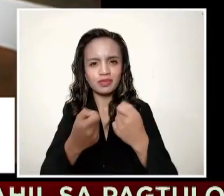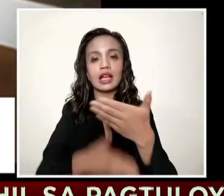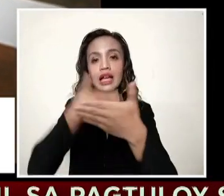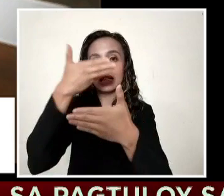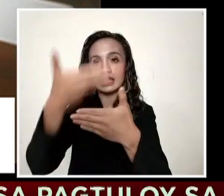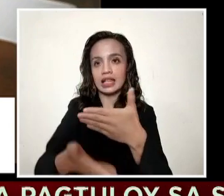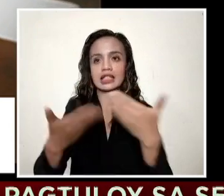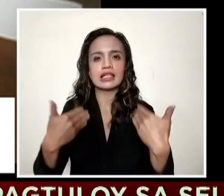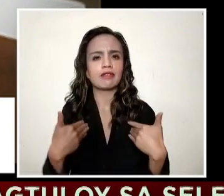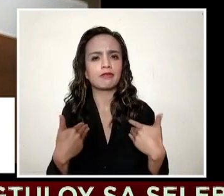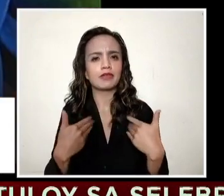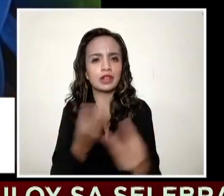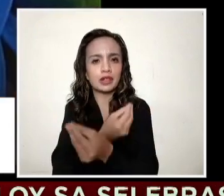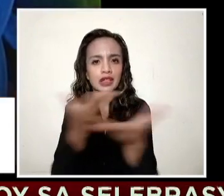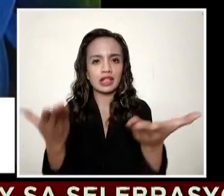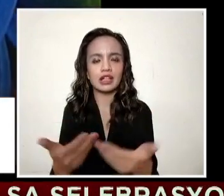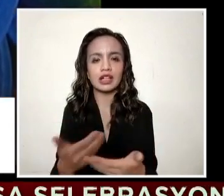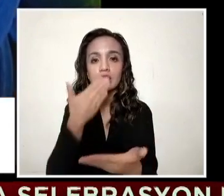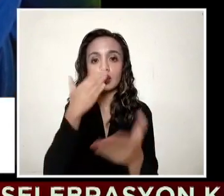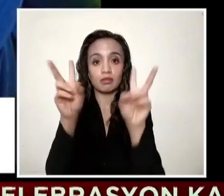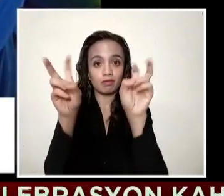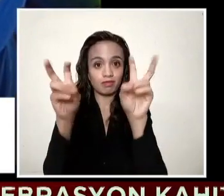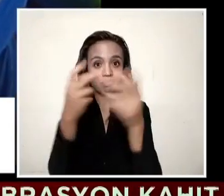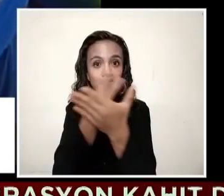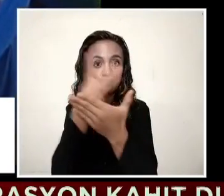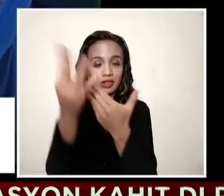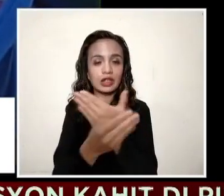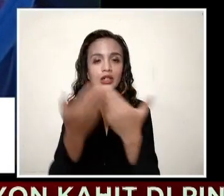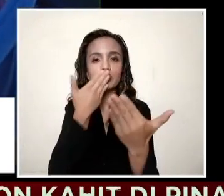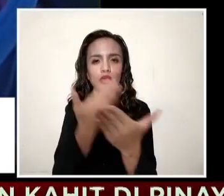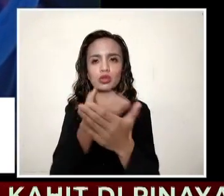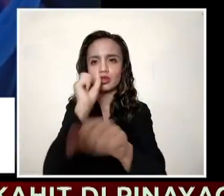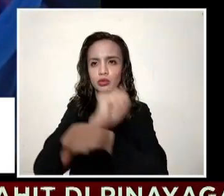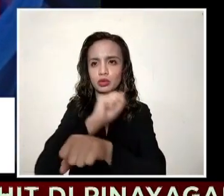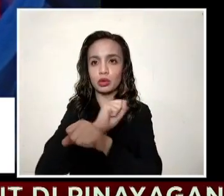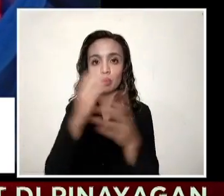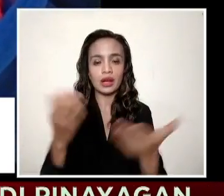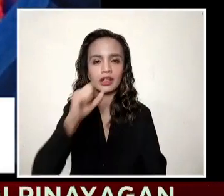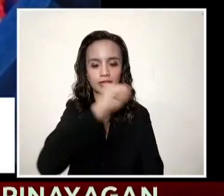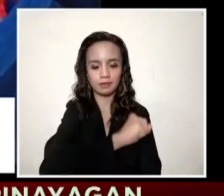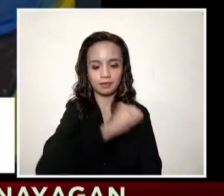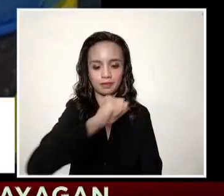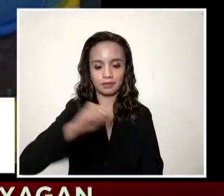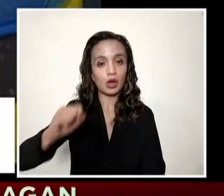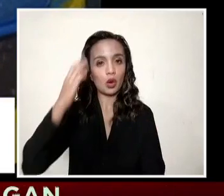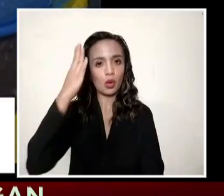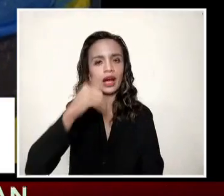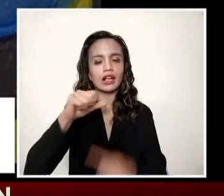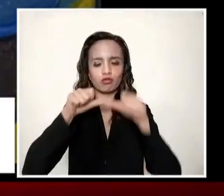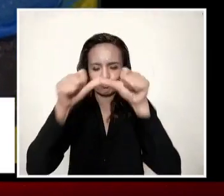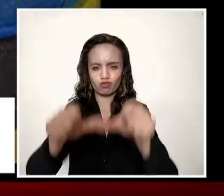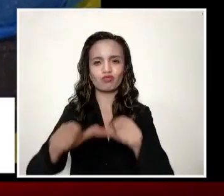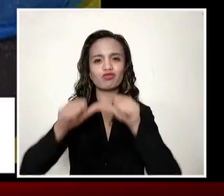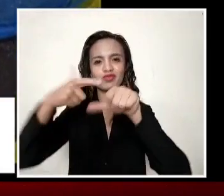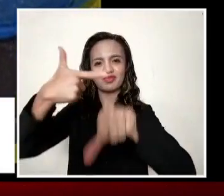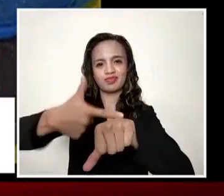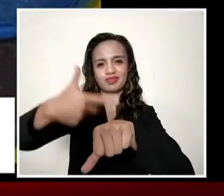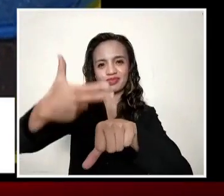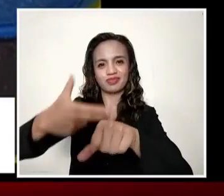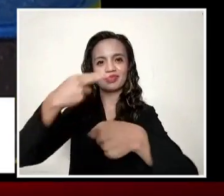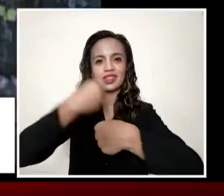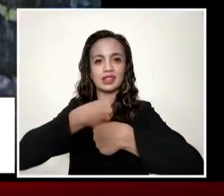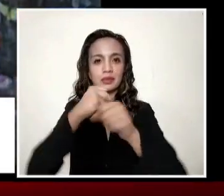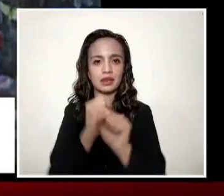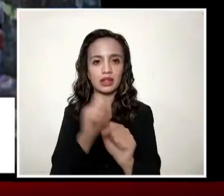ang programang Good Job sa mga manobo sa Surigao del Sur para tuloy ang kanilang kabuhayan sa paggawa ng